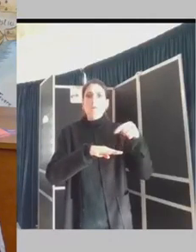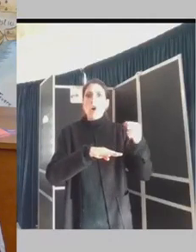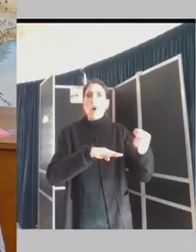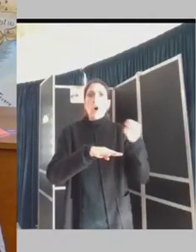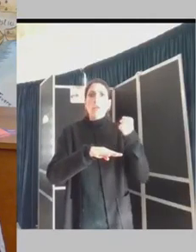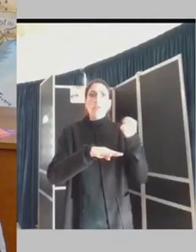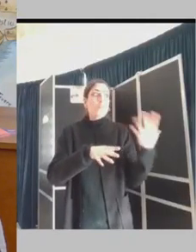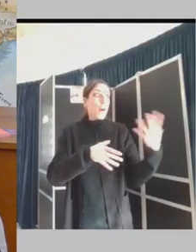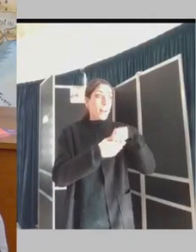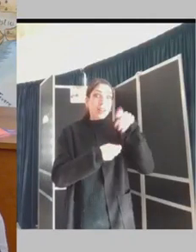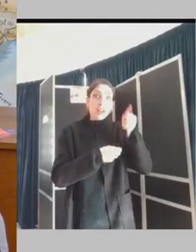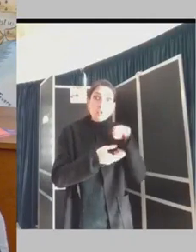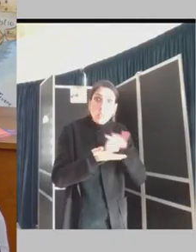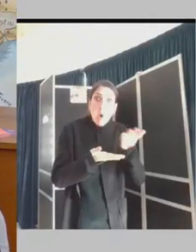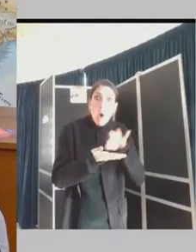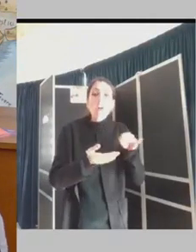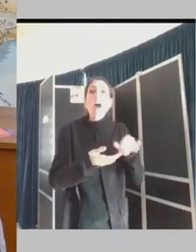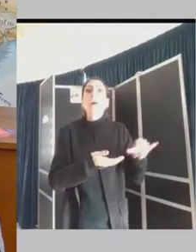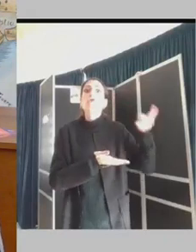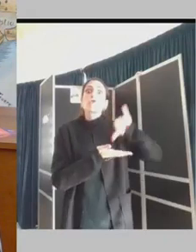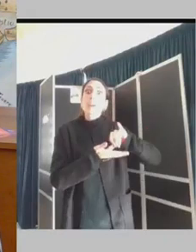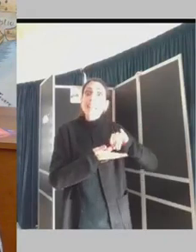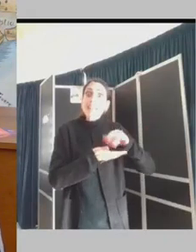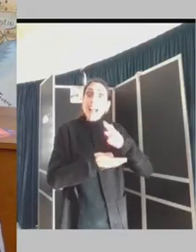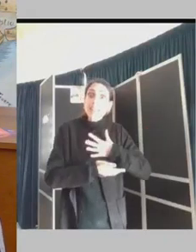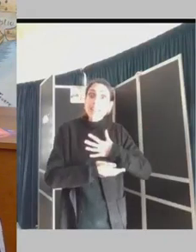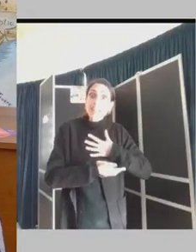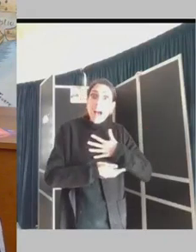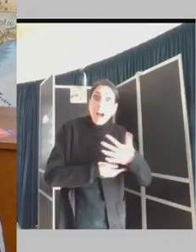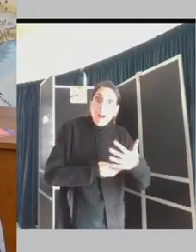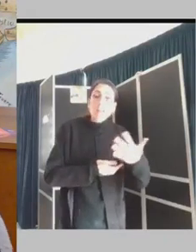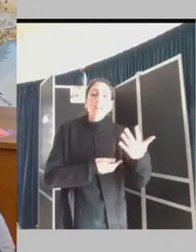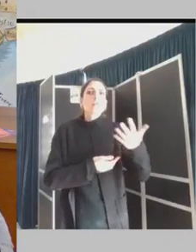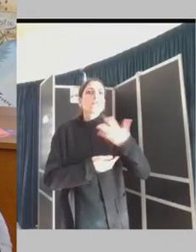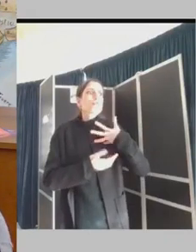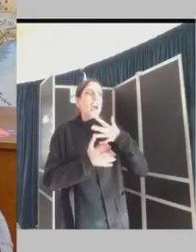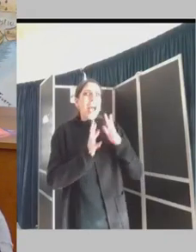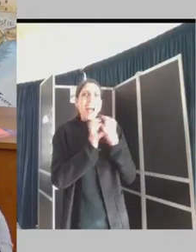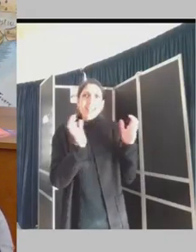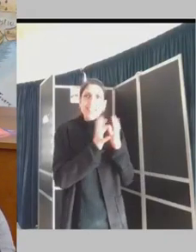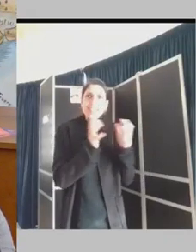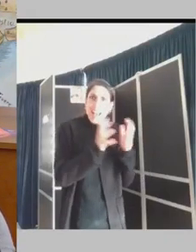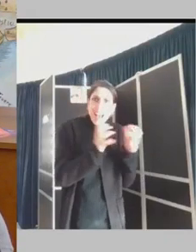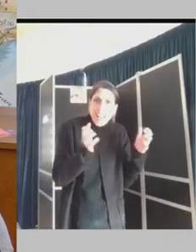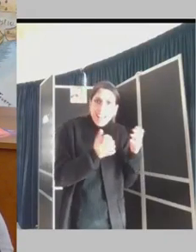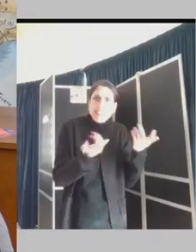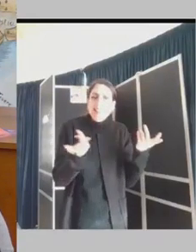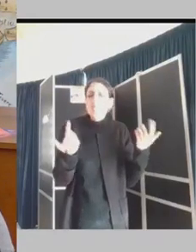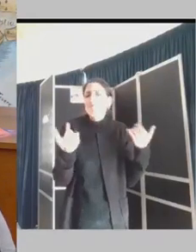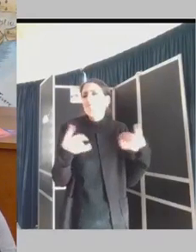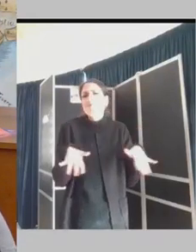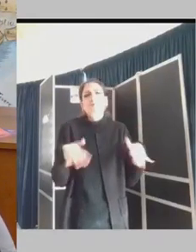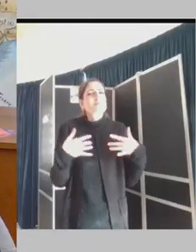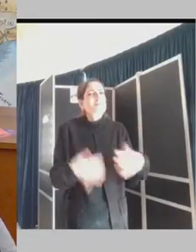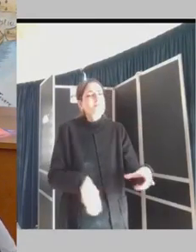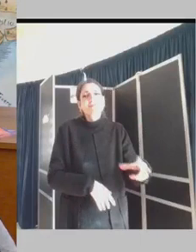scolastica, quella dei centri anziani, quella delle aziende che, ripeto, sono tantissime nel nostro